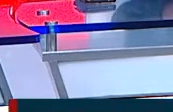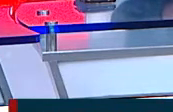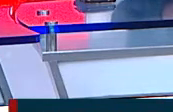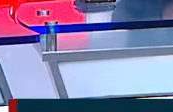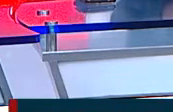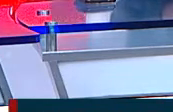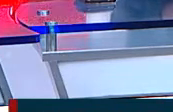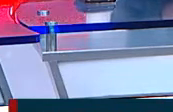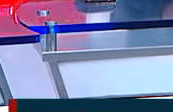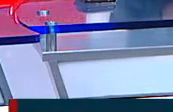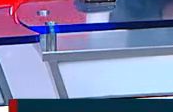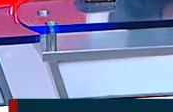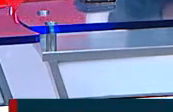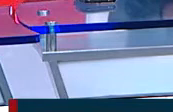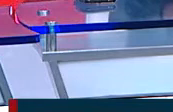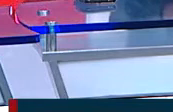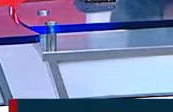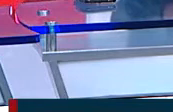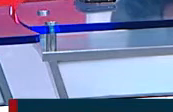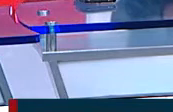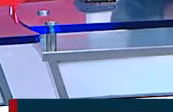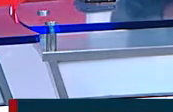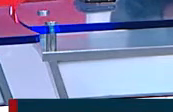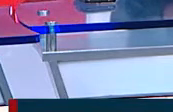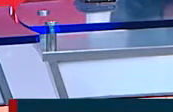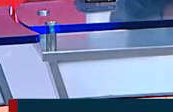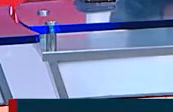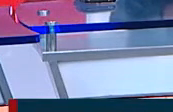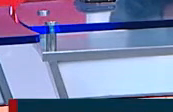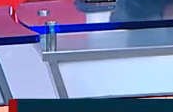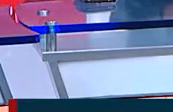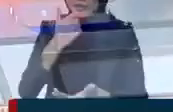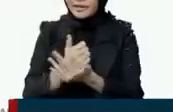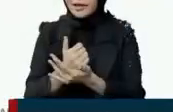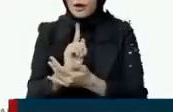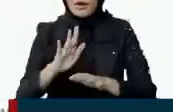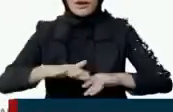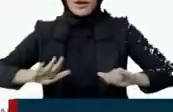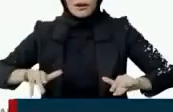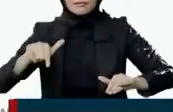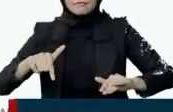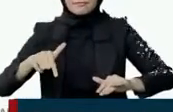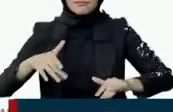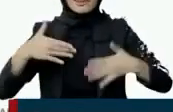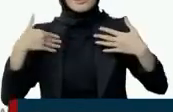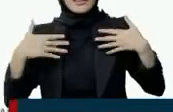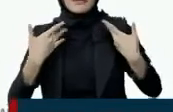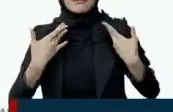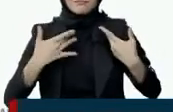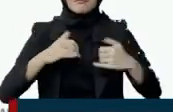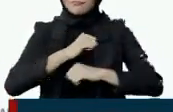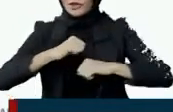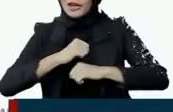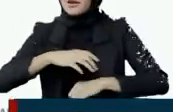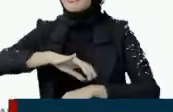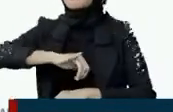salah satu kunci kesembuhan mereka adalah konsumsi makanan sehat yang berimbang tim gugus tugas penanganan konflik 19 juga mengingatkan